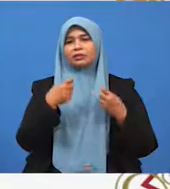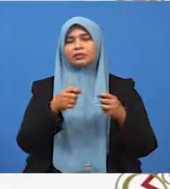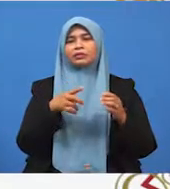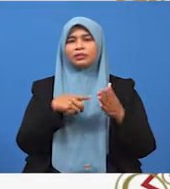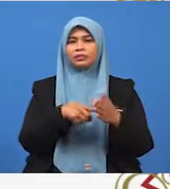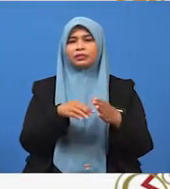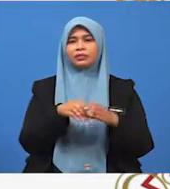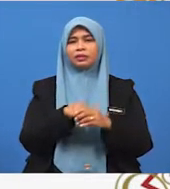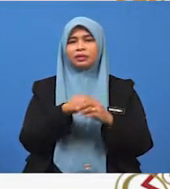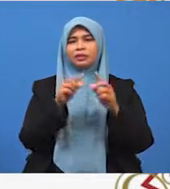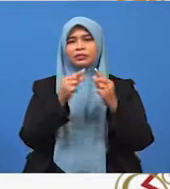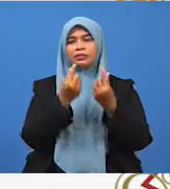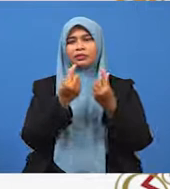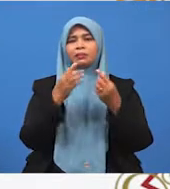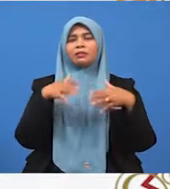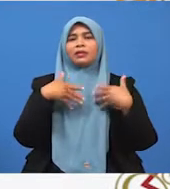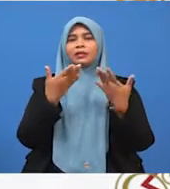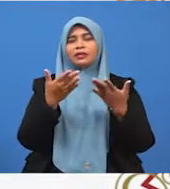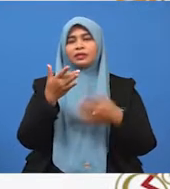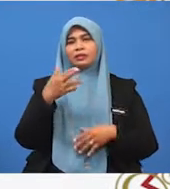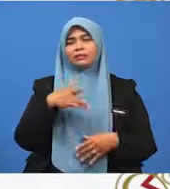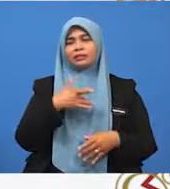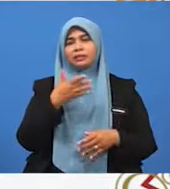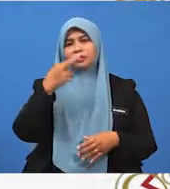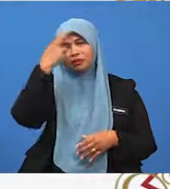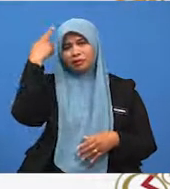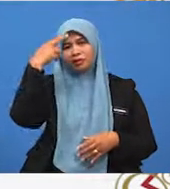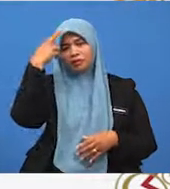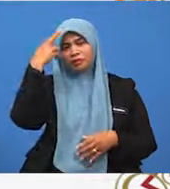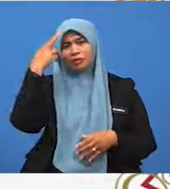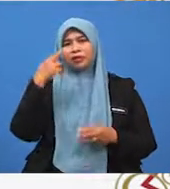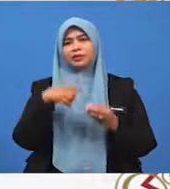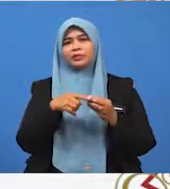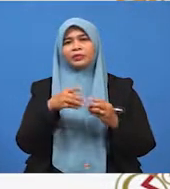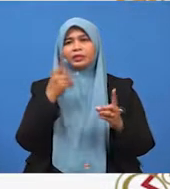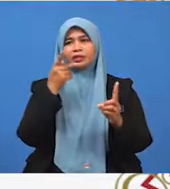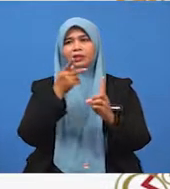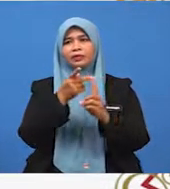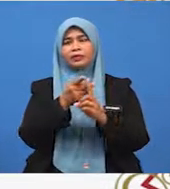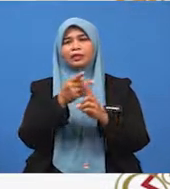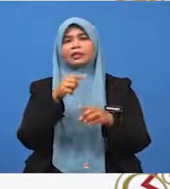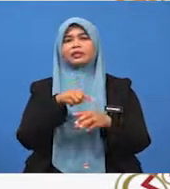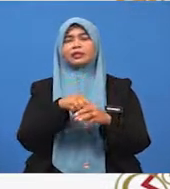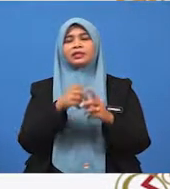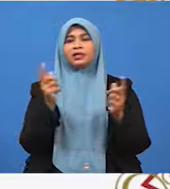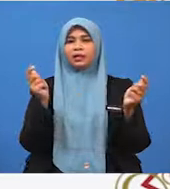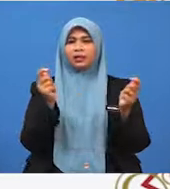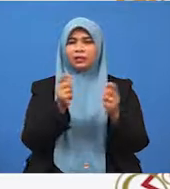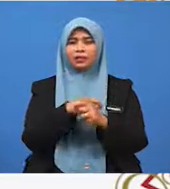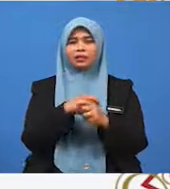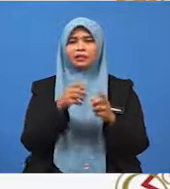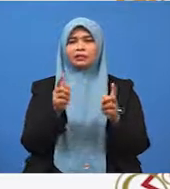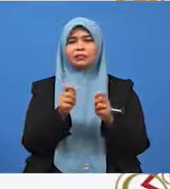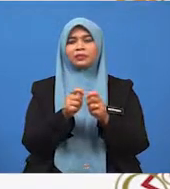seperti dinyatakan dalam surah Al-Kahfi ayat ke-6. A'udzubillahi minasyaitonir rajim.